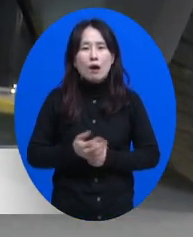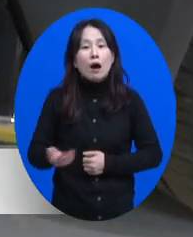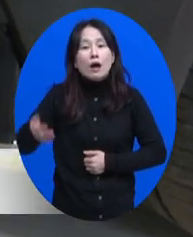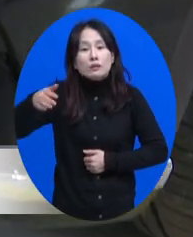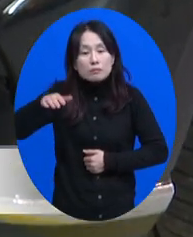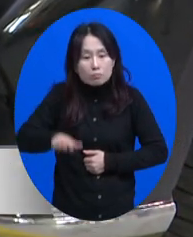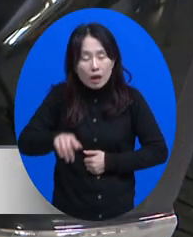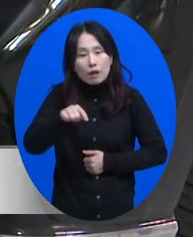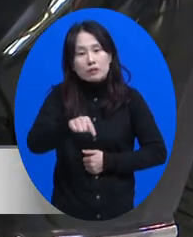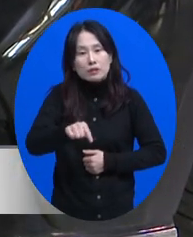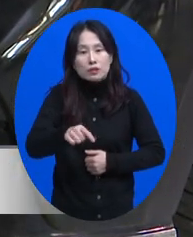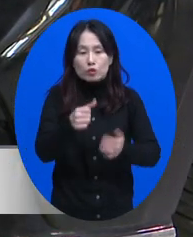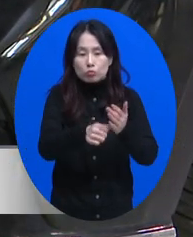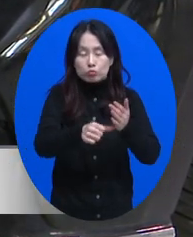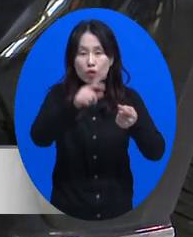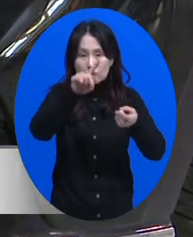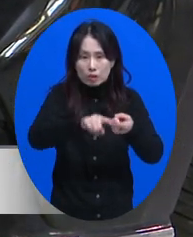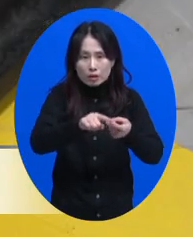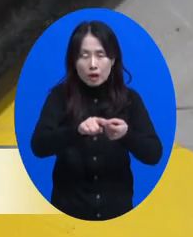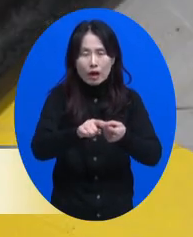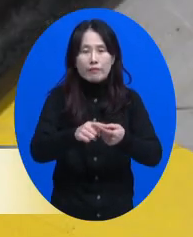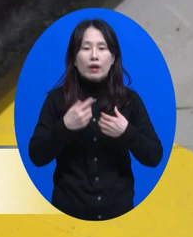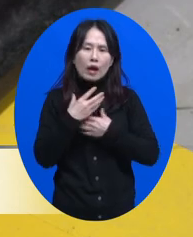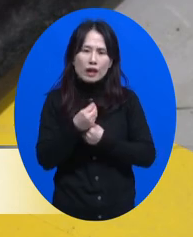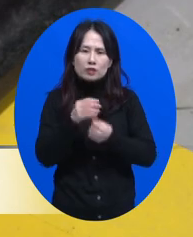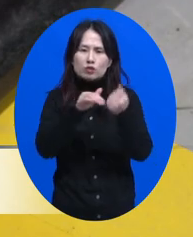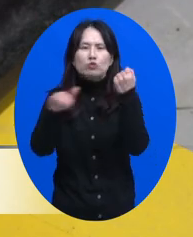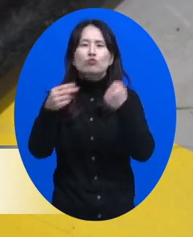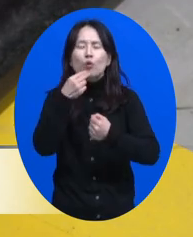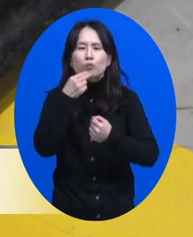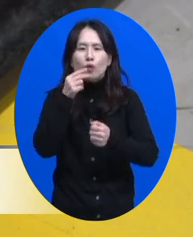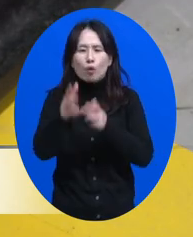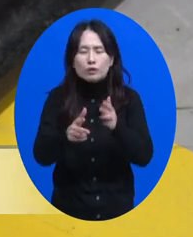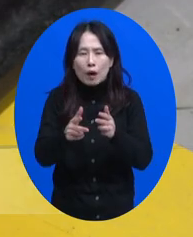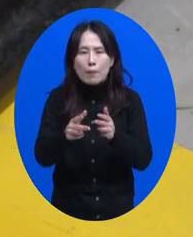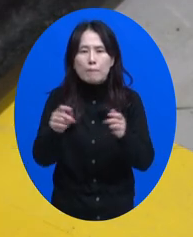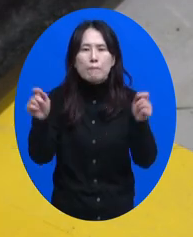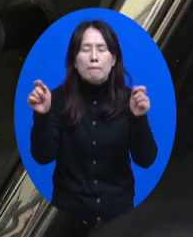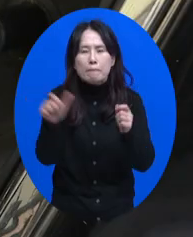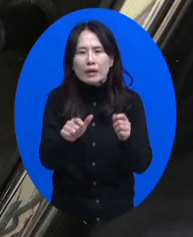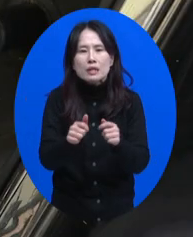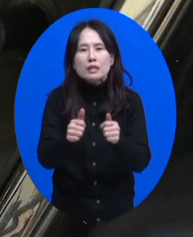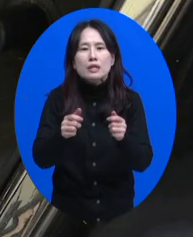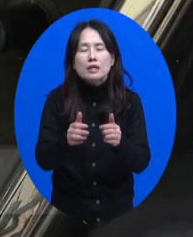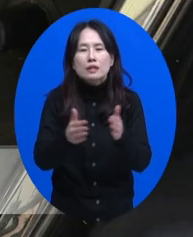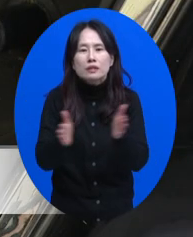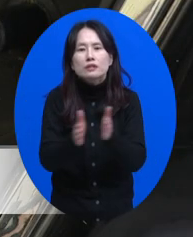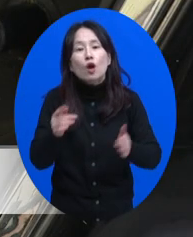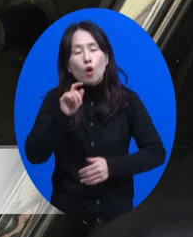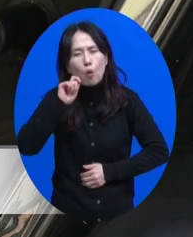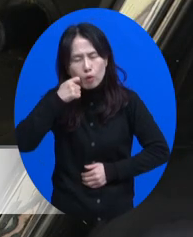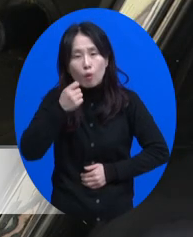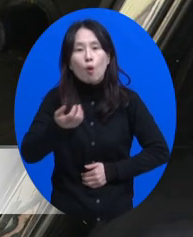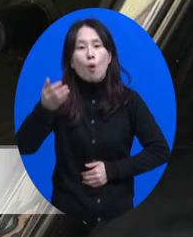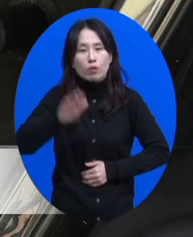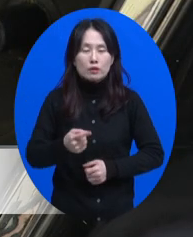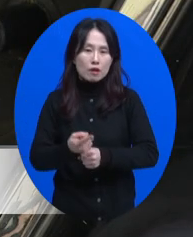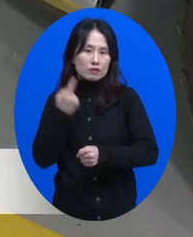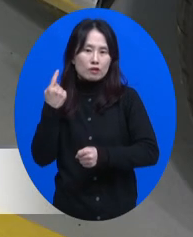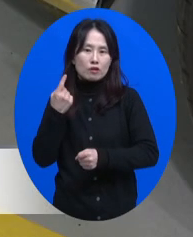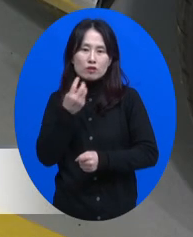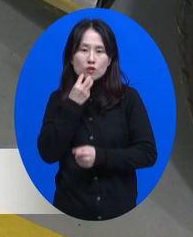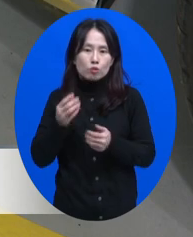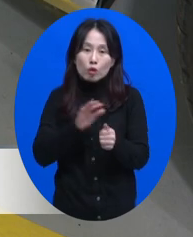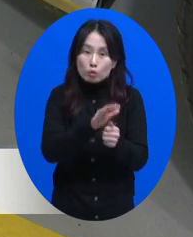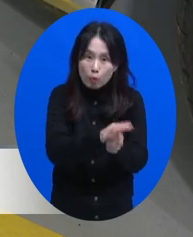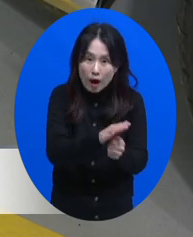카스토프형 제품에 대한 안전 기준은 없어 사업에 어려움을 겪던 상황이었는데 지난해 경기도 지원으로 규제 샌드박스 승인을